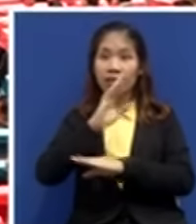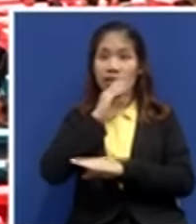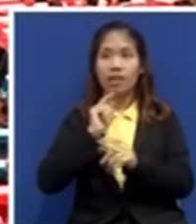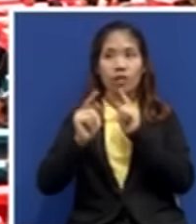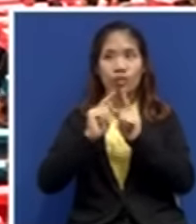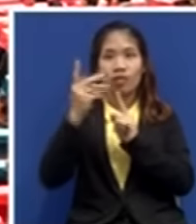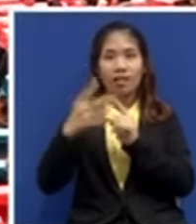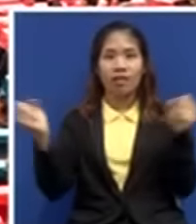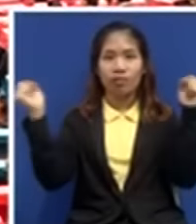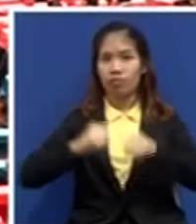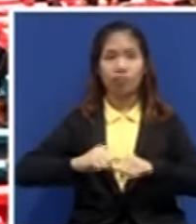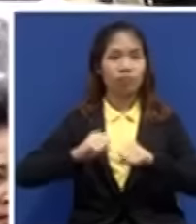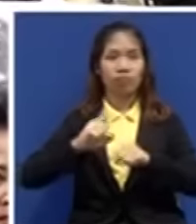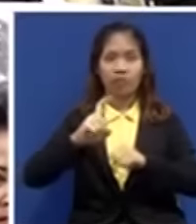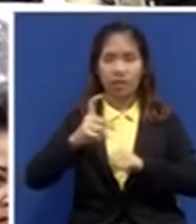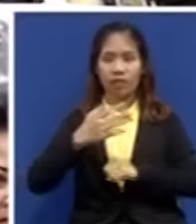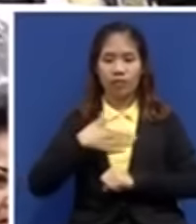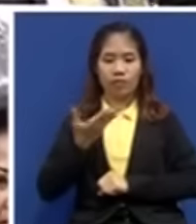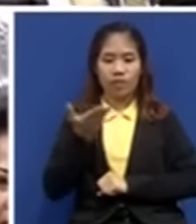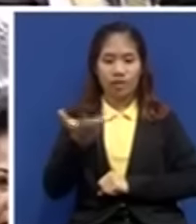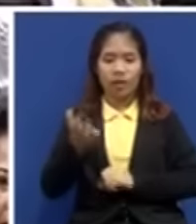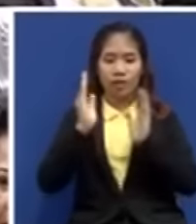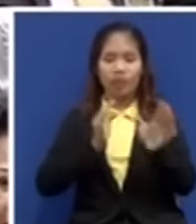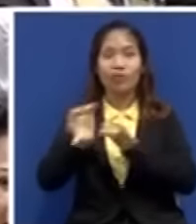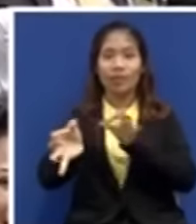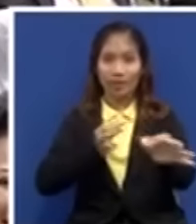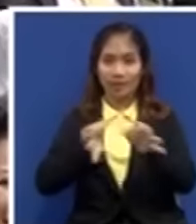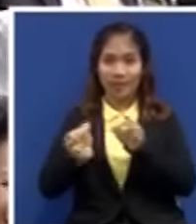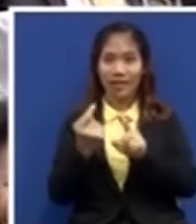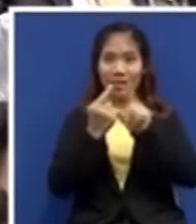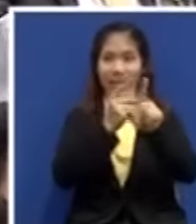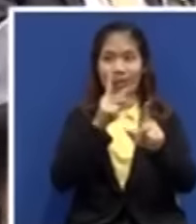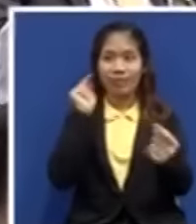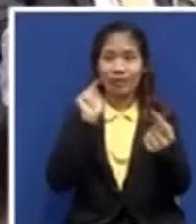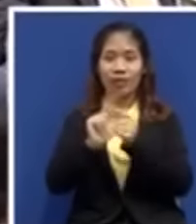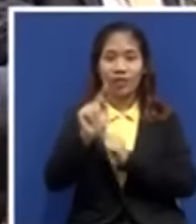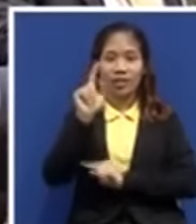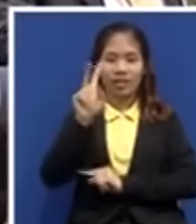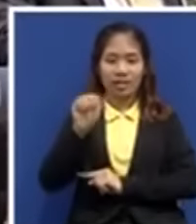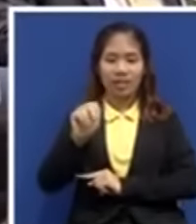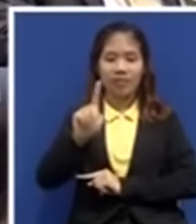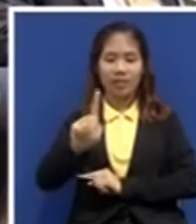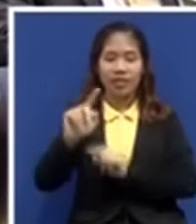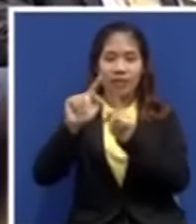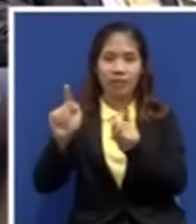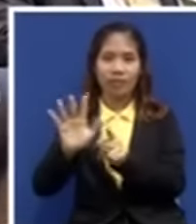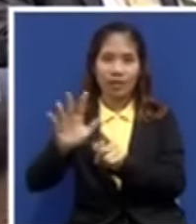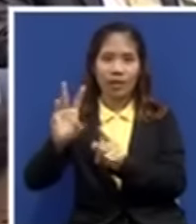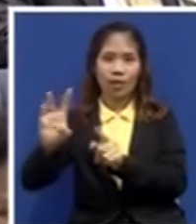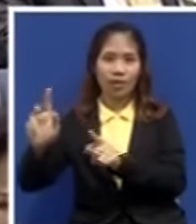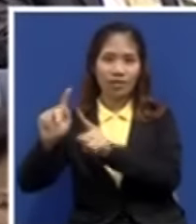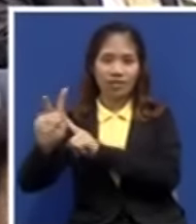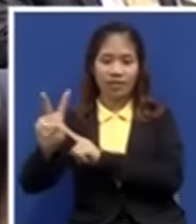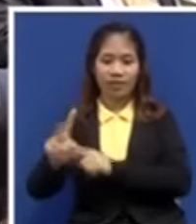งกันไม่ได้ไม่มีผู้อภิปรายผมจะขอเป็นผู้อภิปรายตามข้อ41วงเล็บวรรค2ครับ